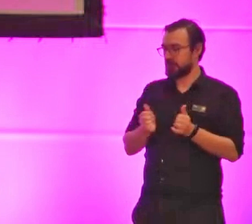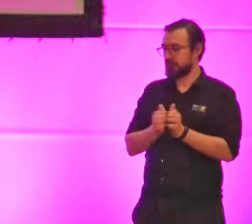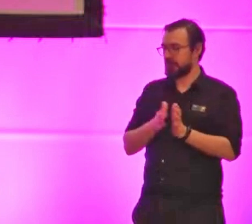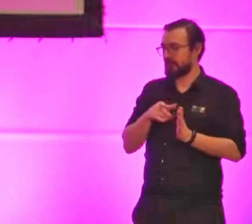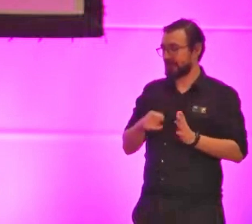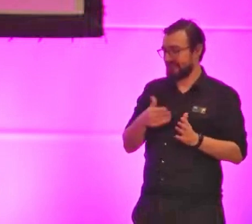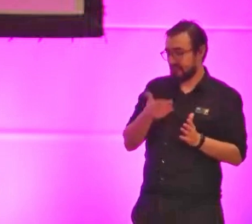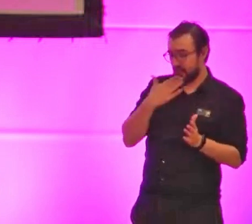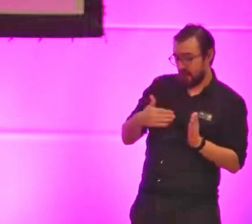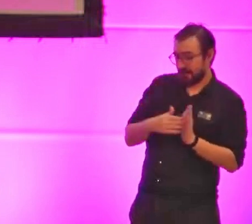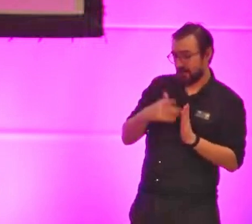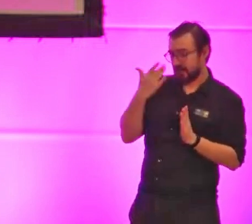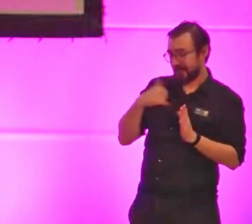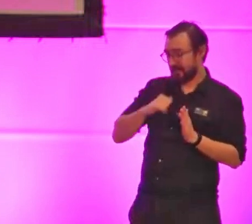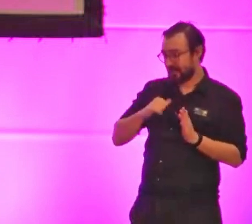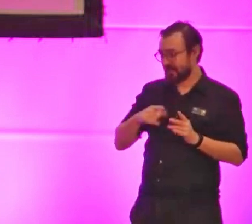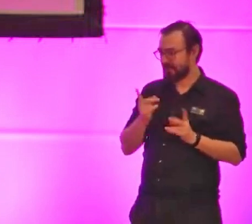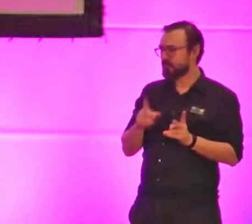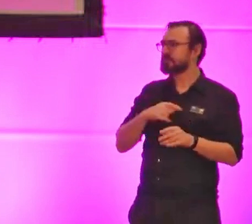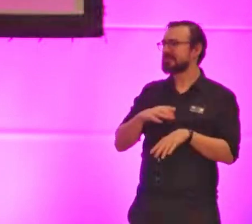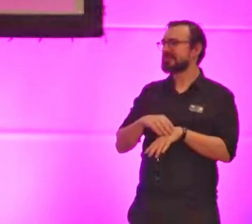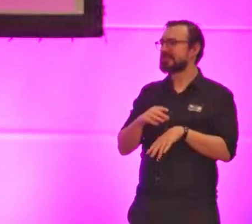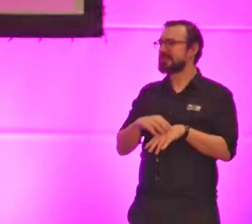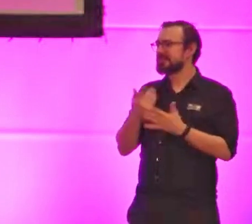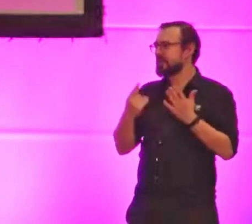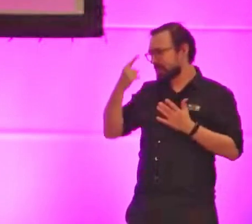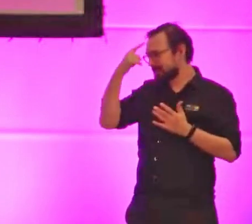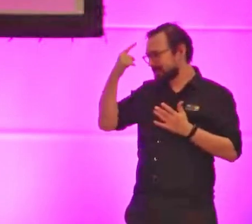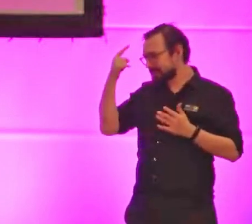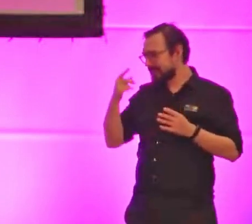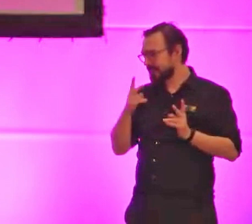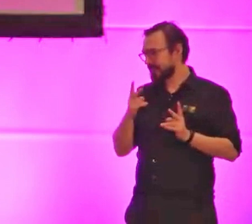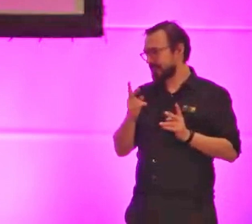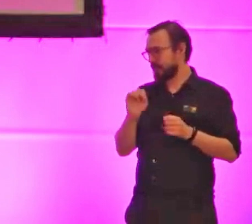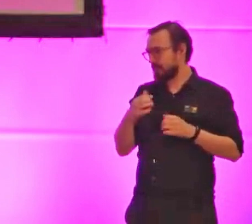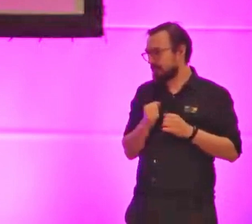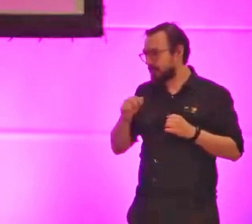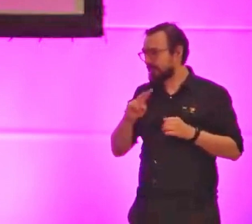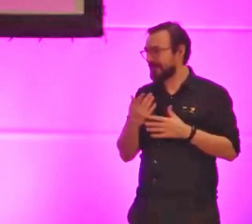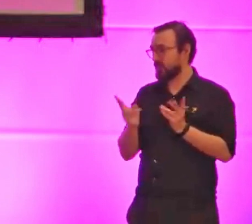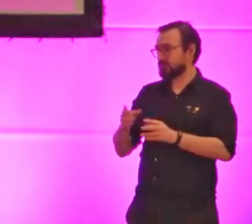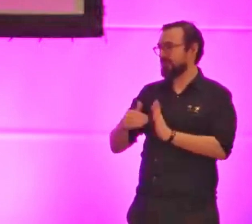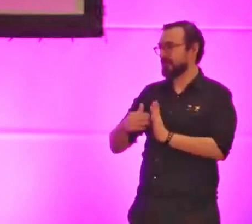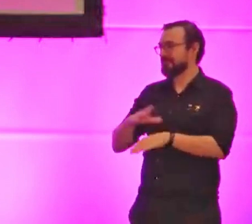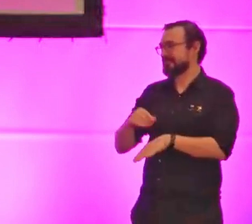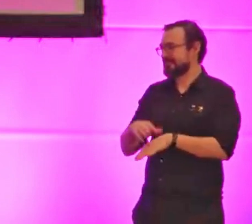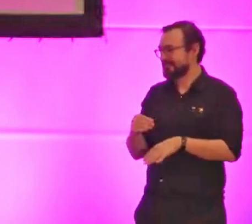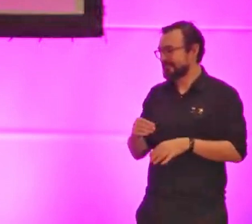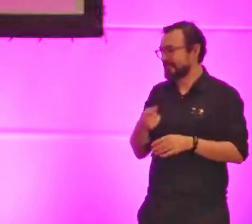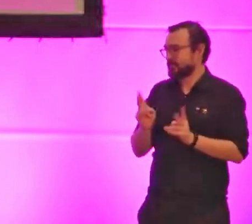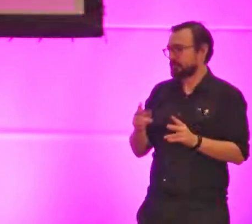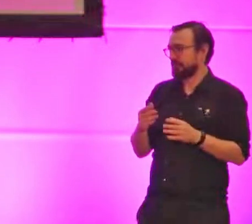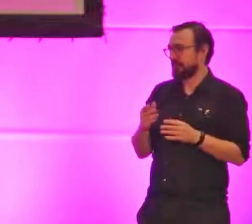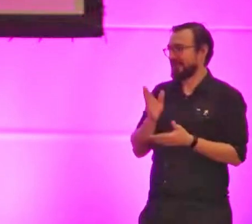Var det några brott i gången av mina svenskar? Det är inte några misstankar om brott överhuvudtaget. Ja, svenskar. Det var det som